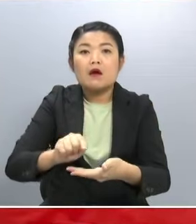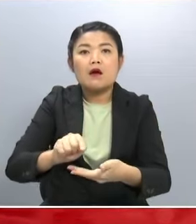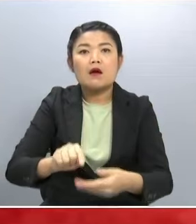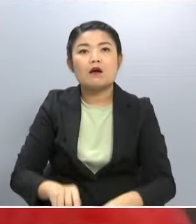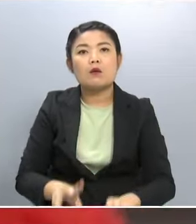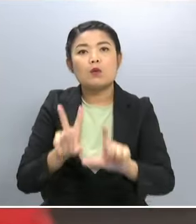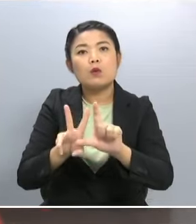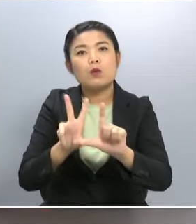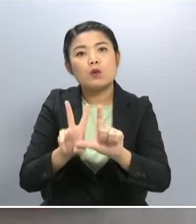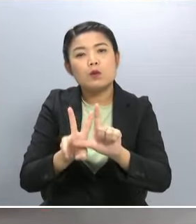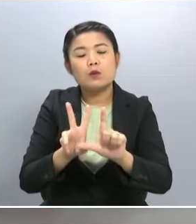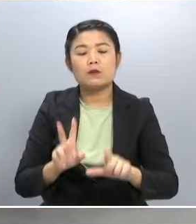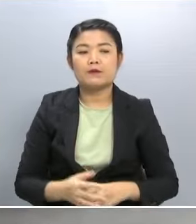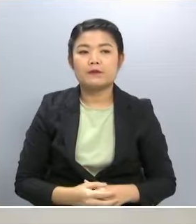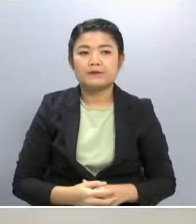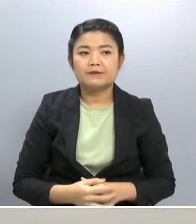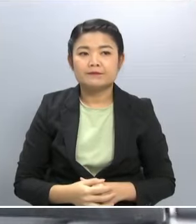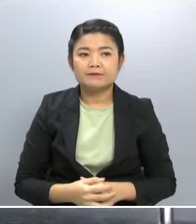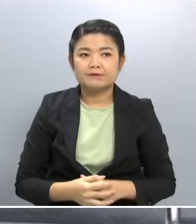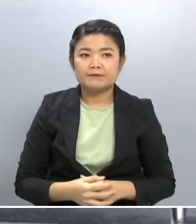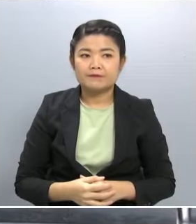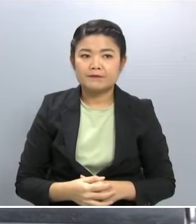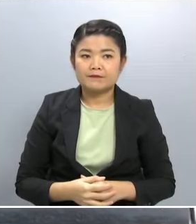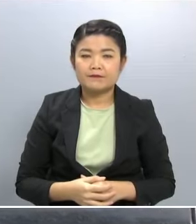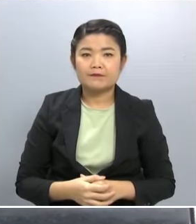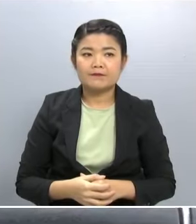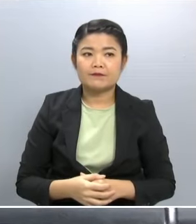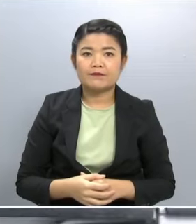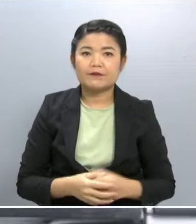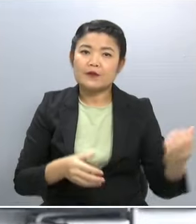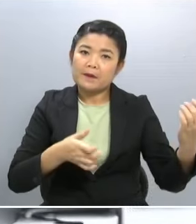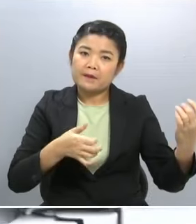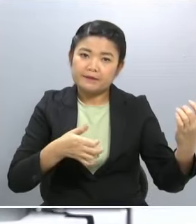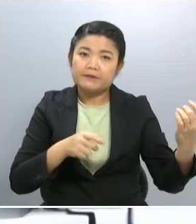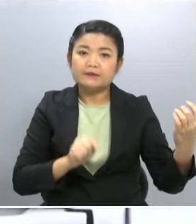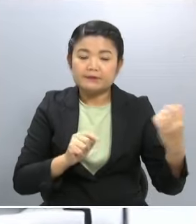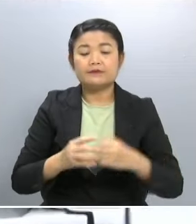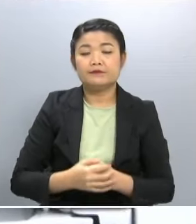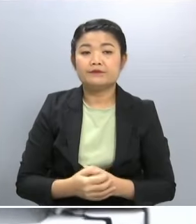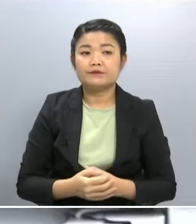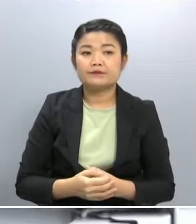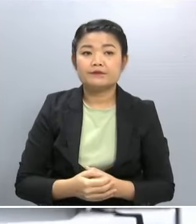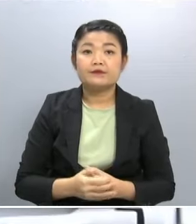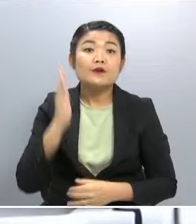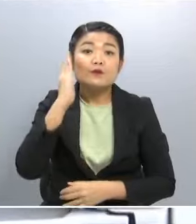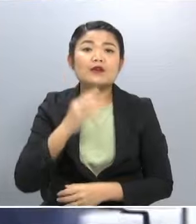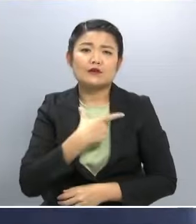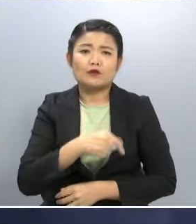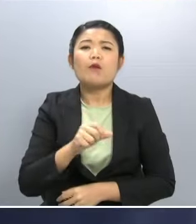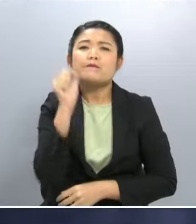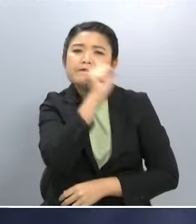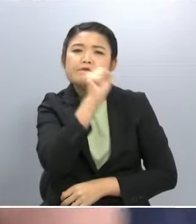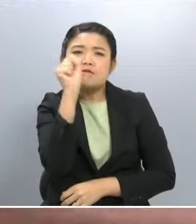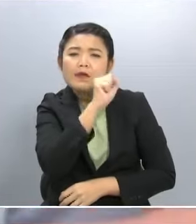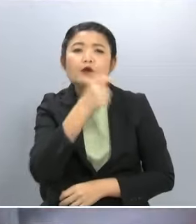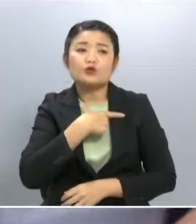กระเป๋ากีตาร์นะค่ะนี่อันนี้เบสเบสนี่นะเพราะว่าทางคุณพอก็เป็นคนชอบร้องเพลงนี่ใช่มั้ค่ะ